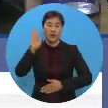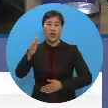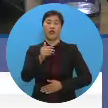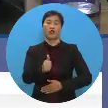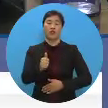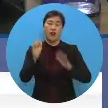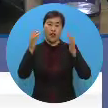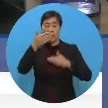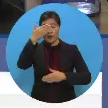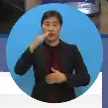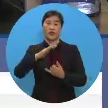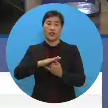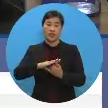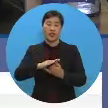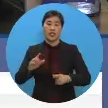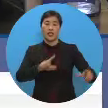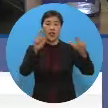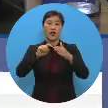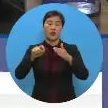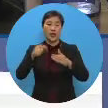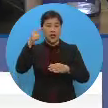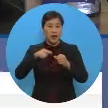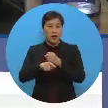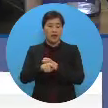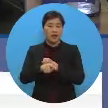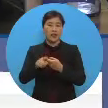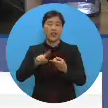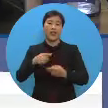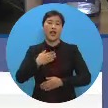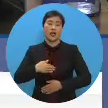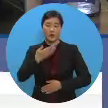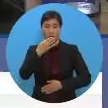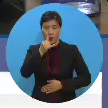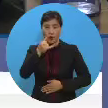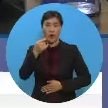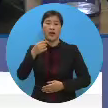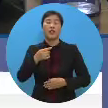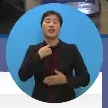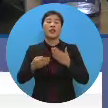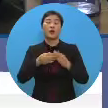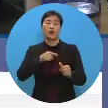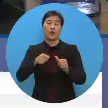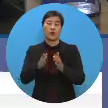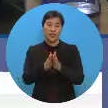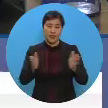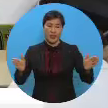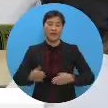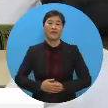미래의 주역인 어린이와 청소년들이 생활 속의 과학 원리를 알도록 과학체험교실을 운영합니다. 함께 보시죠.